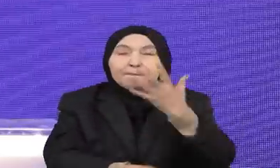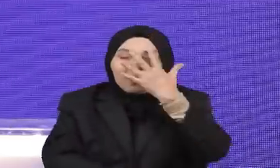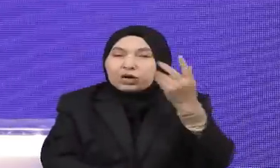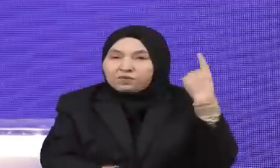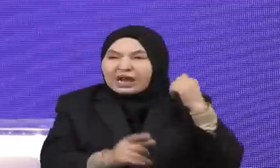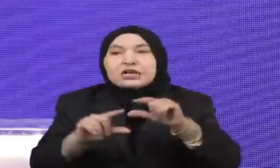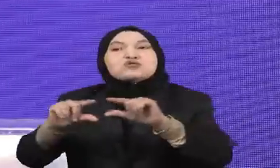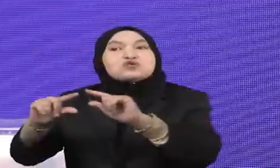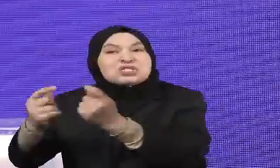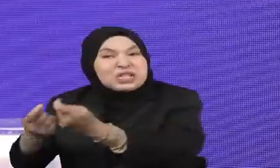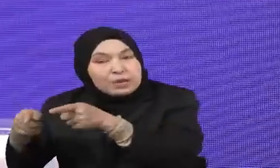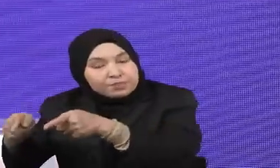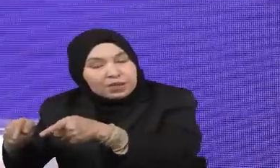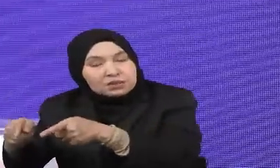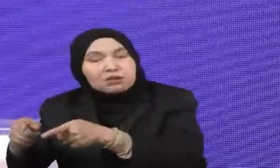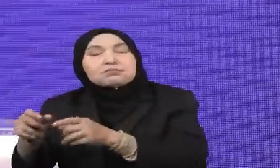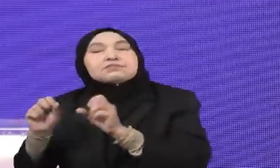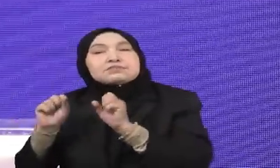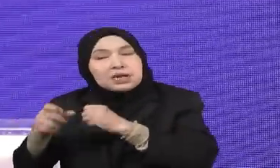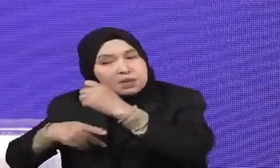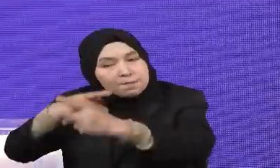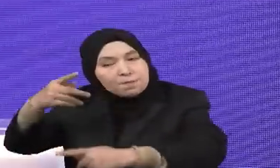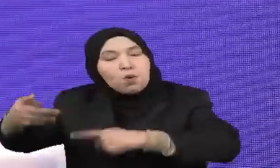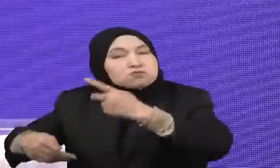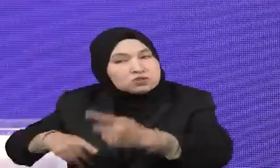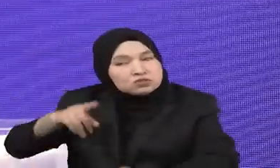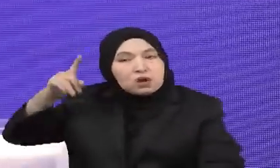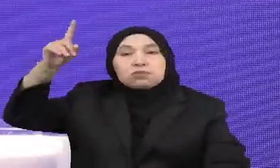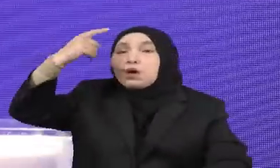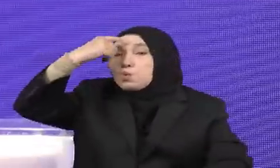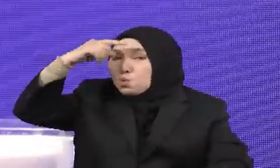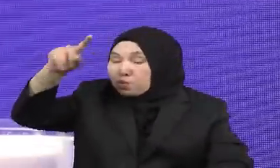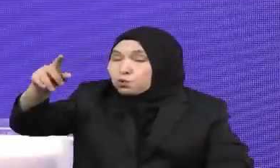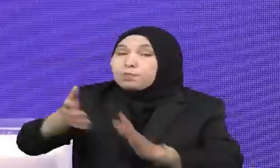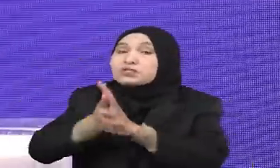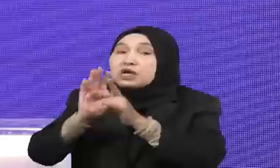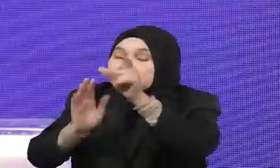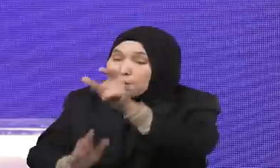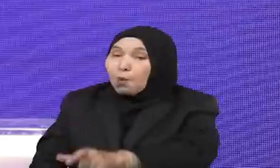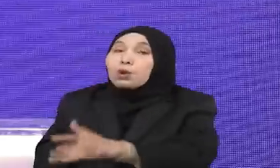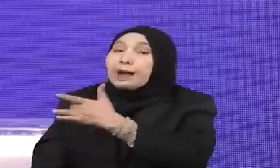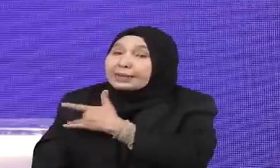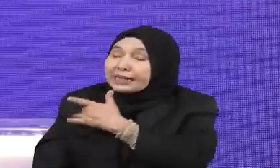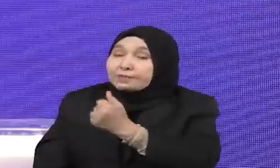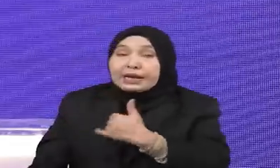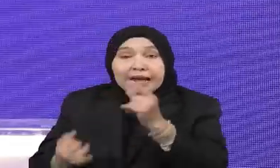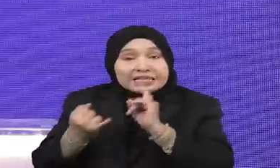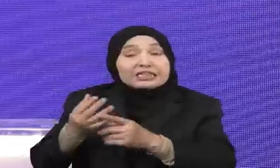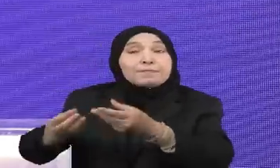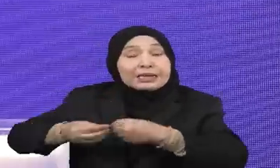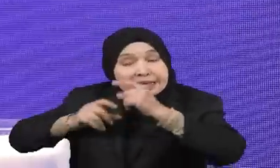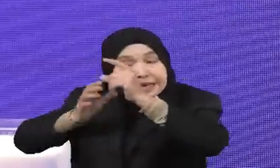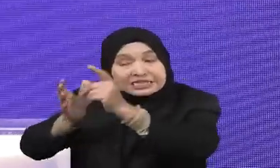adalah orang yang sudi diproses oleh Allah untuk untuk menjadi orang beriman yang akhirnya diberikan